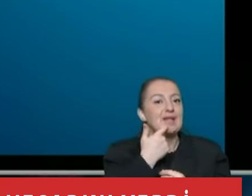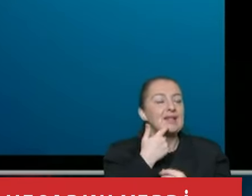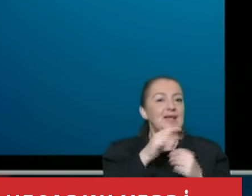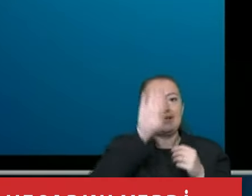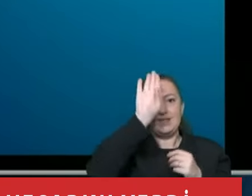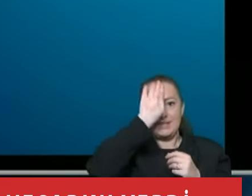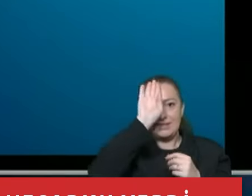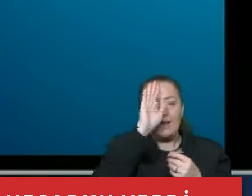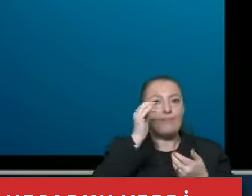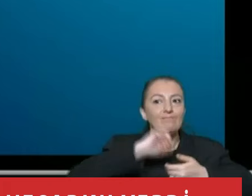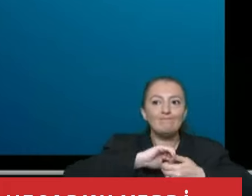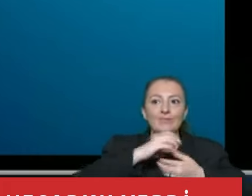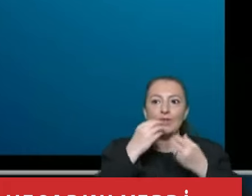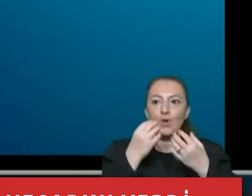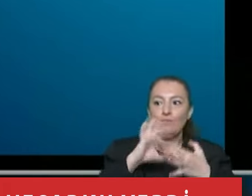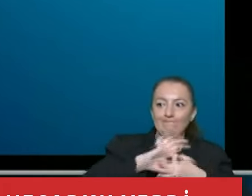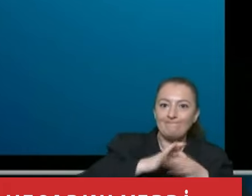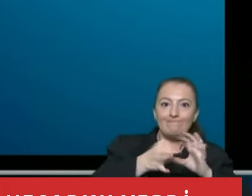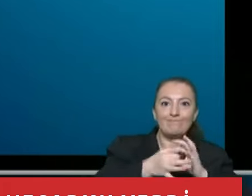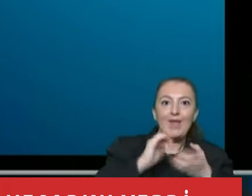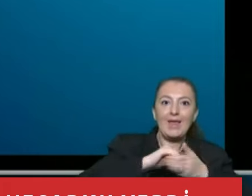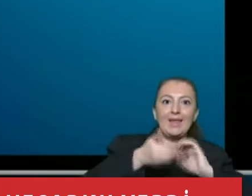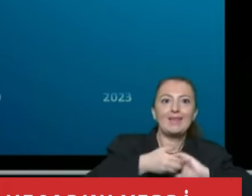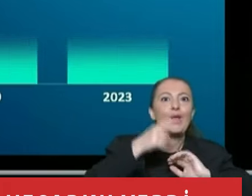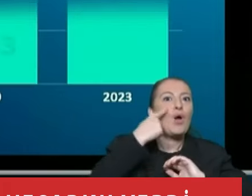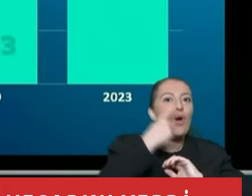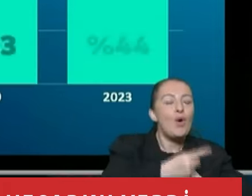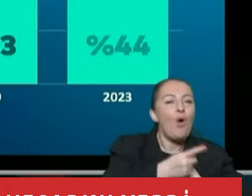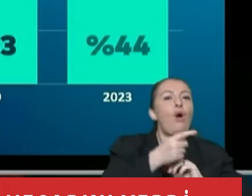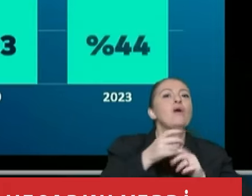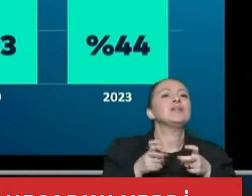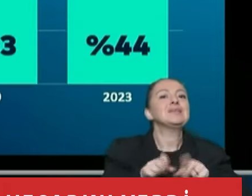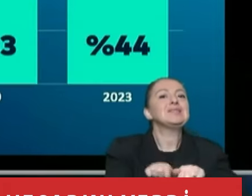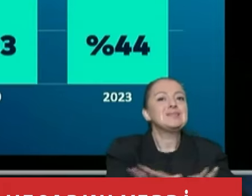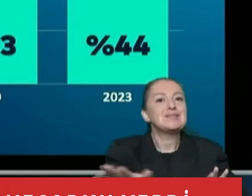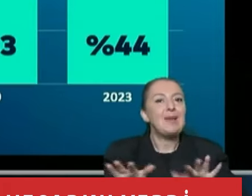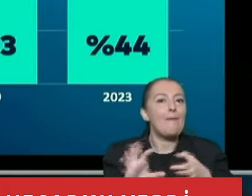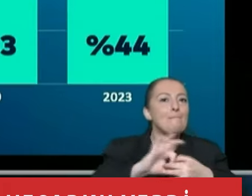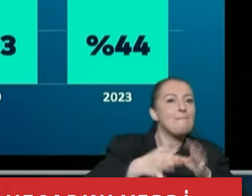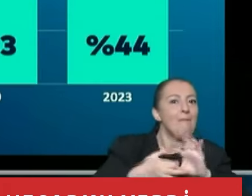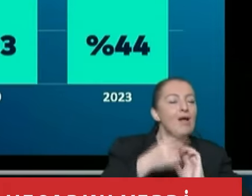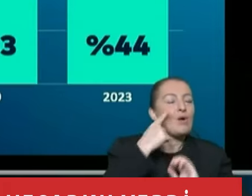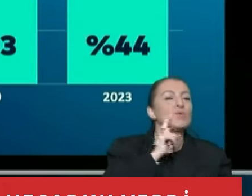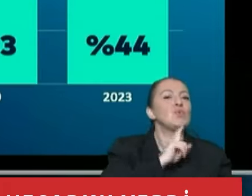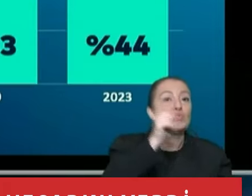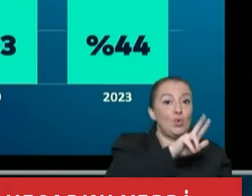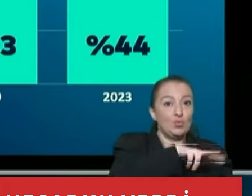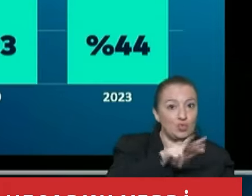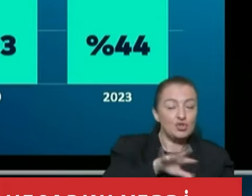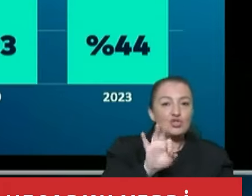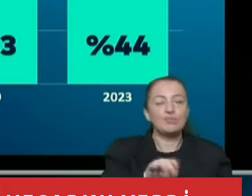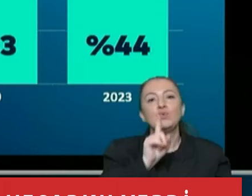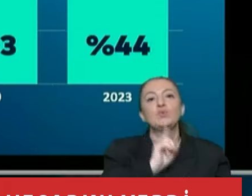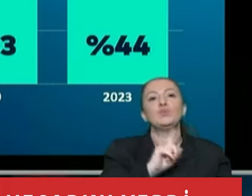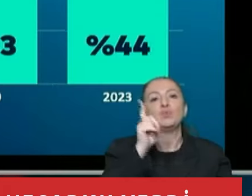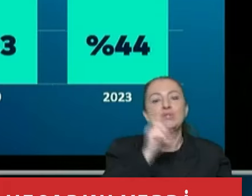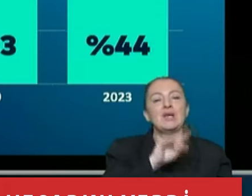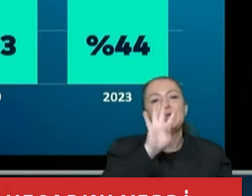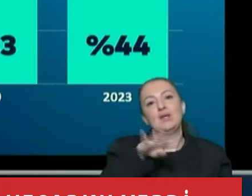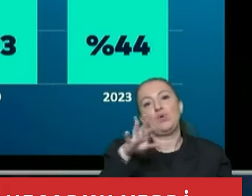Entegre toplu ulaşımında raylı sistemlerin payını tam % 33 % 44'e